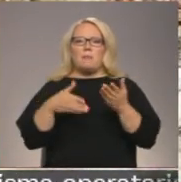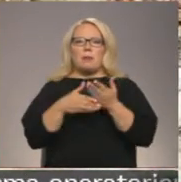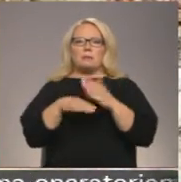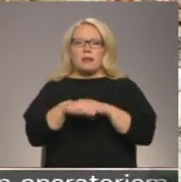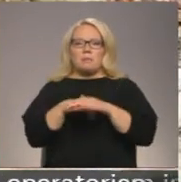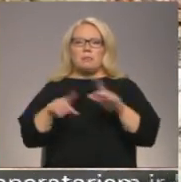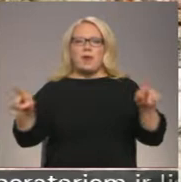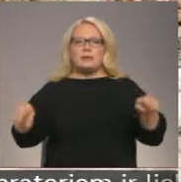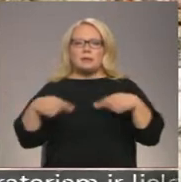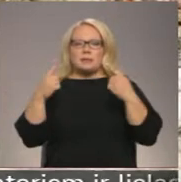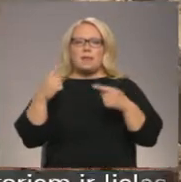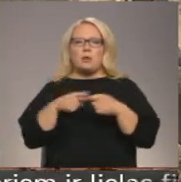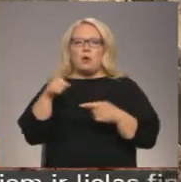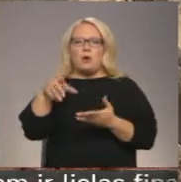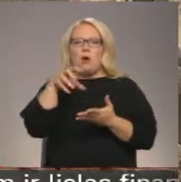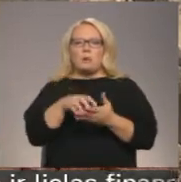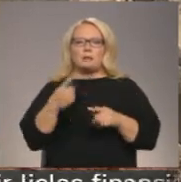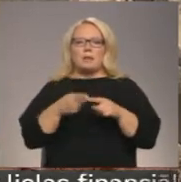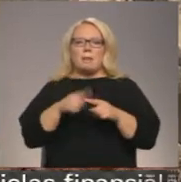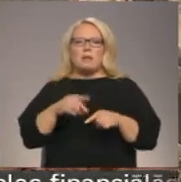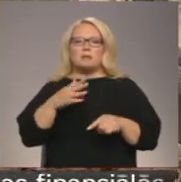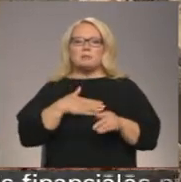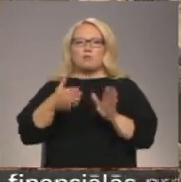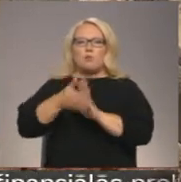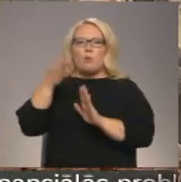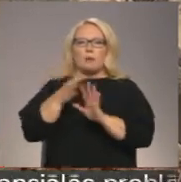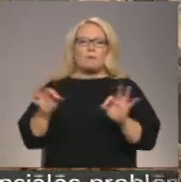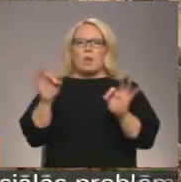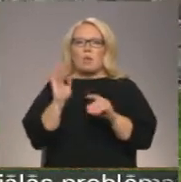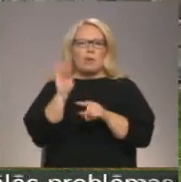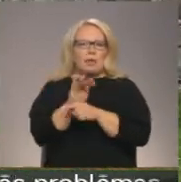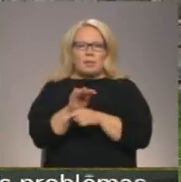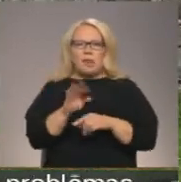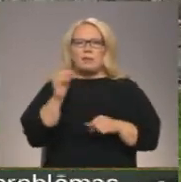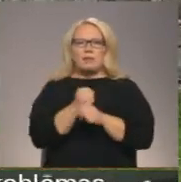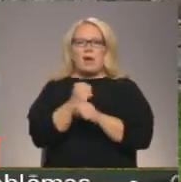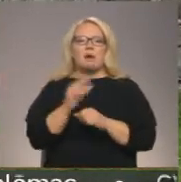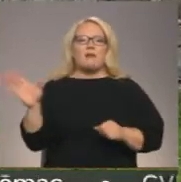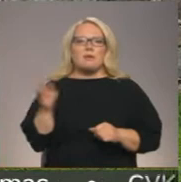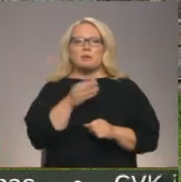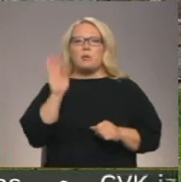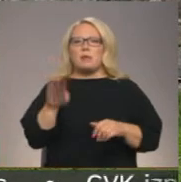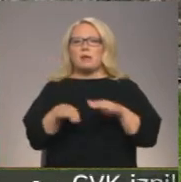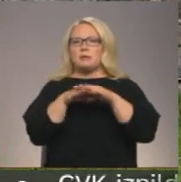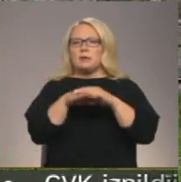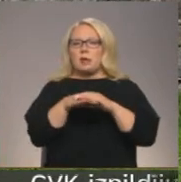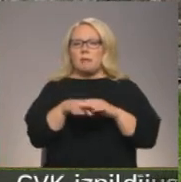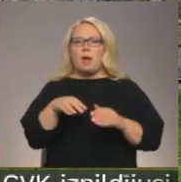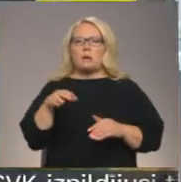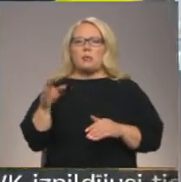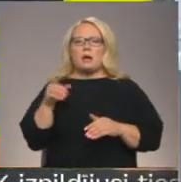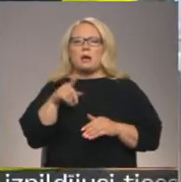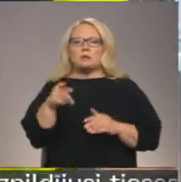nozīmīgus kultūras un dabas objektus, tieši tāpēc mūrim klāt neko neliek, bet dara visu, lai pēc iespējas saglabātu to, kas no tā